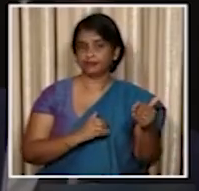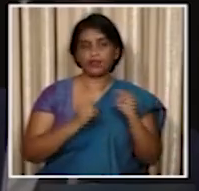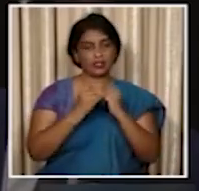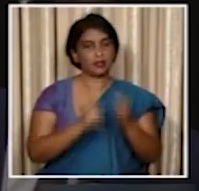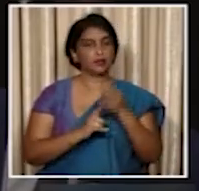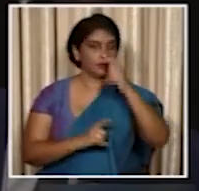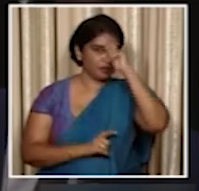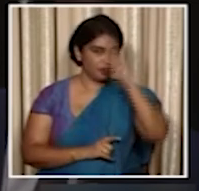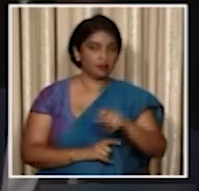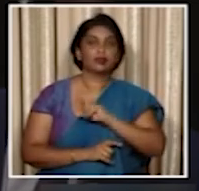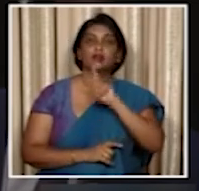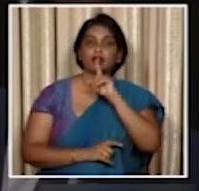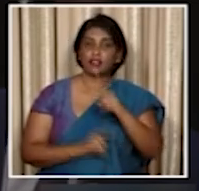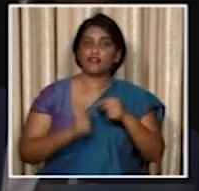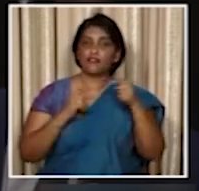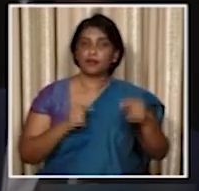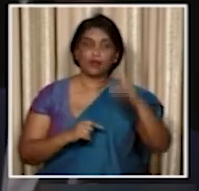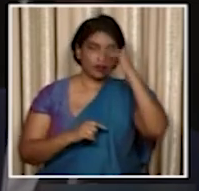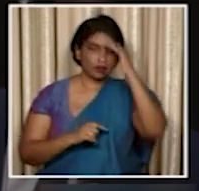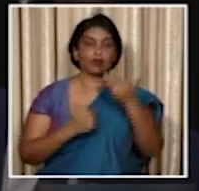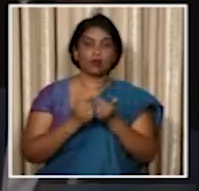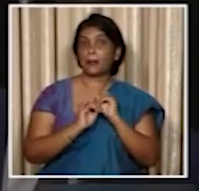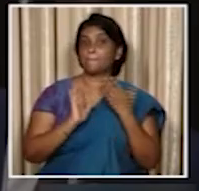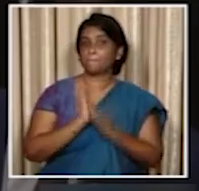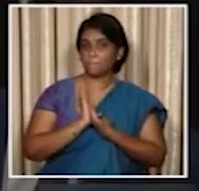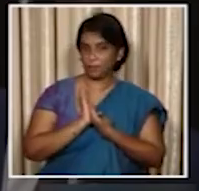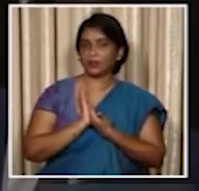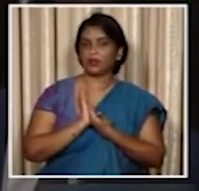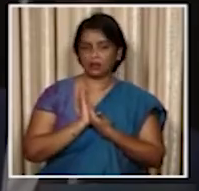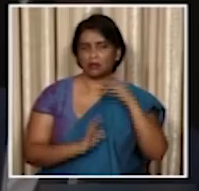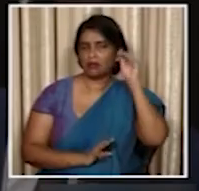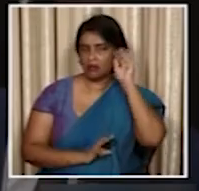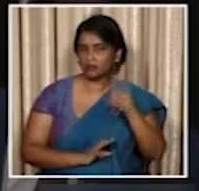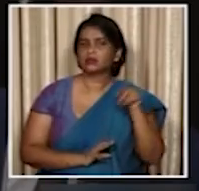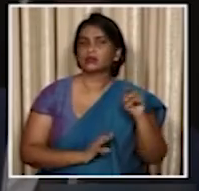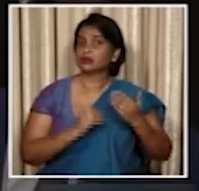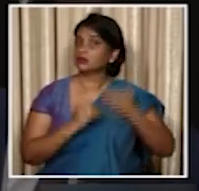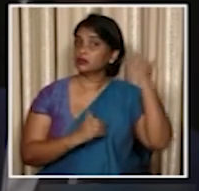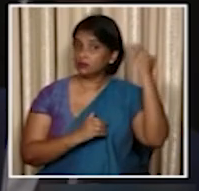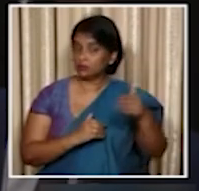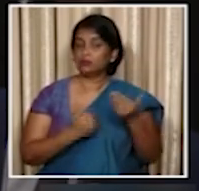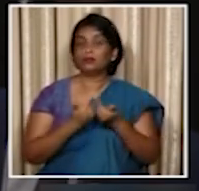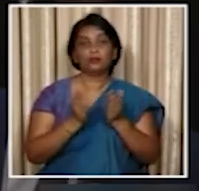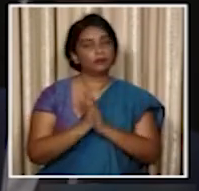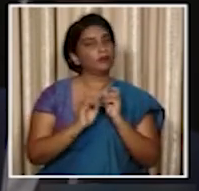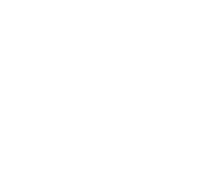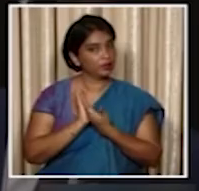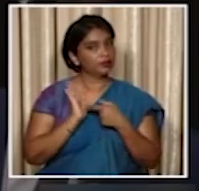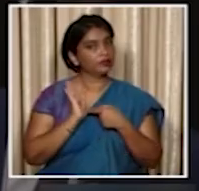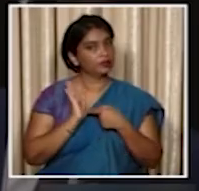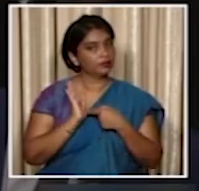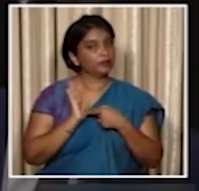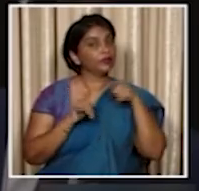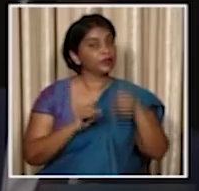ප්‍රේමදාස මහත්මයලා කතා කරනවා විපක්ෂ නායකවරයා විදියට තමන්ගේ ප්‍රතිපත්ති ගැන. මම දැනගන්න කැමති ඉදිරියේදී තමන්ගේ ප්‍රතිපත්තිවලදී